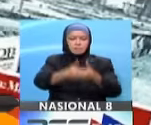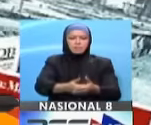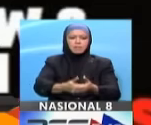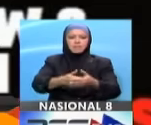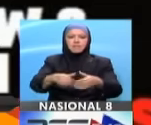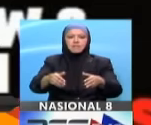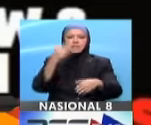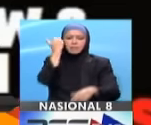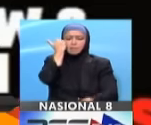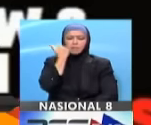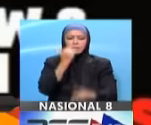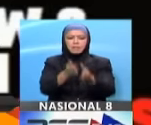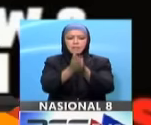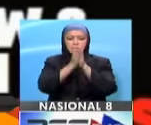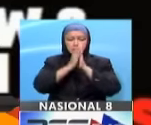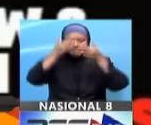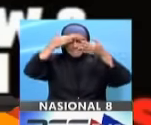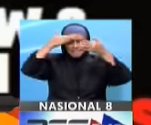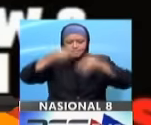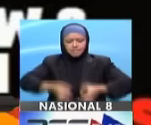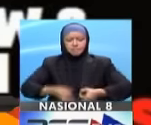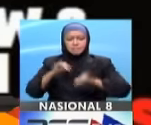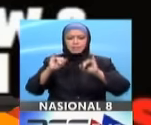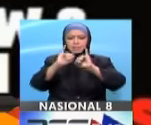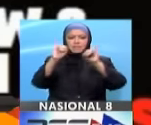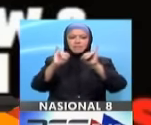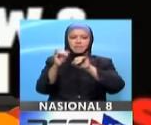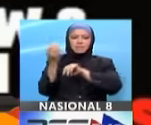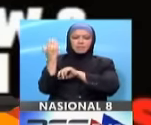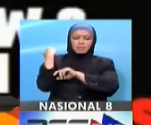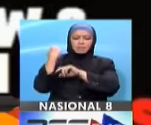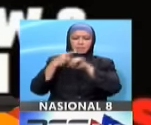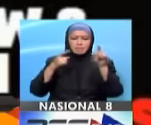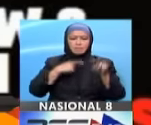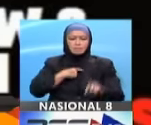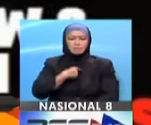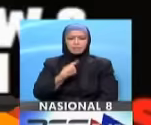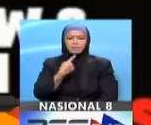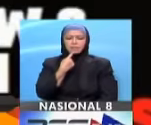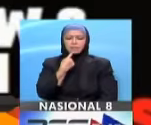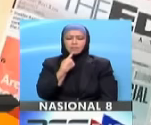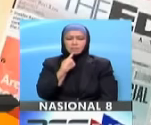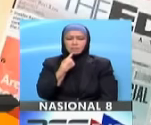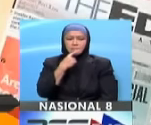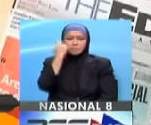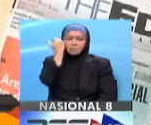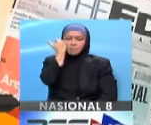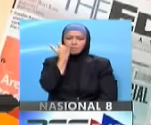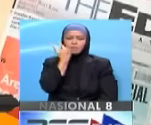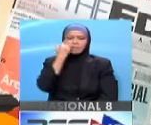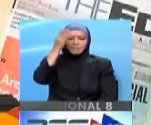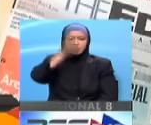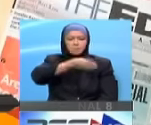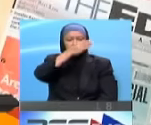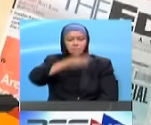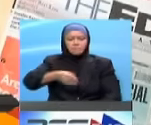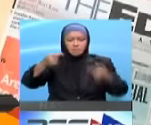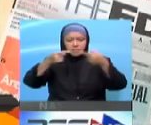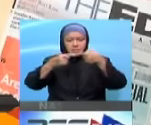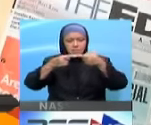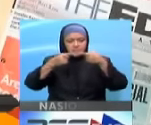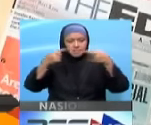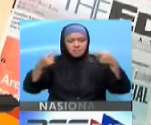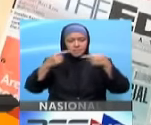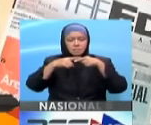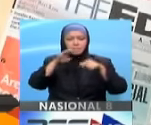lalu, Hakim Mahkamah Tinggi Dato' Asmabi Mohamad membatalkan keputusan Menteri Dalam Negeri yang menggantung selama 3 bulan penerbitan